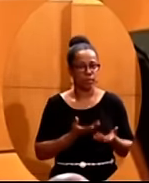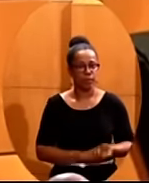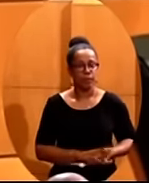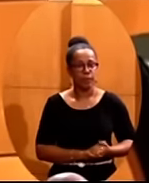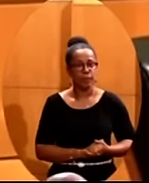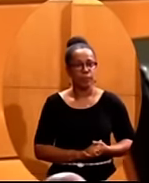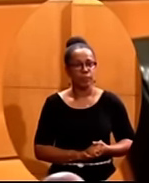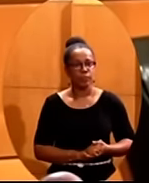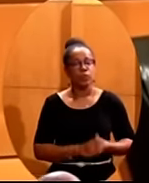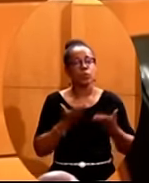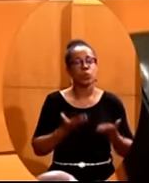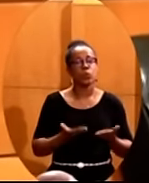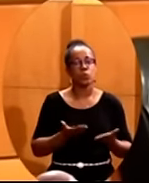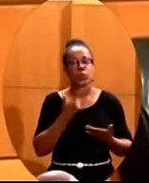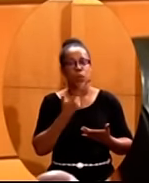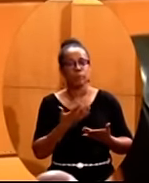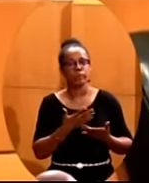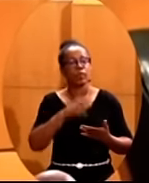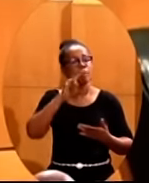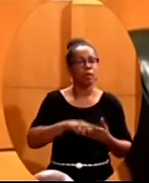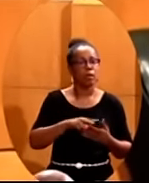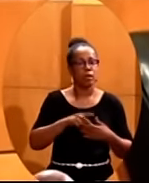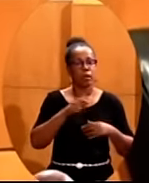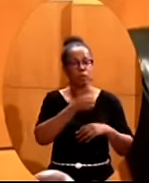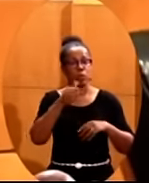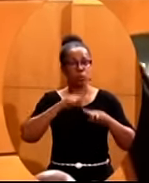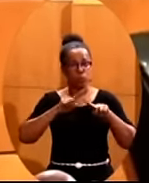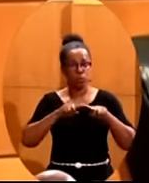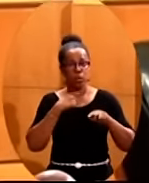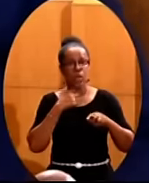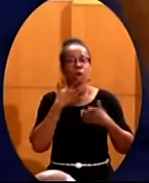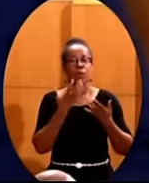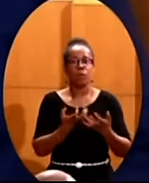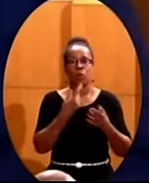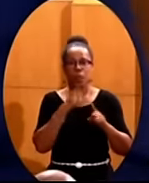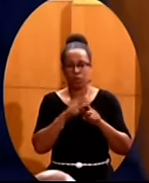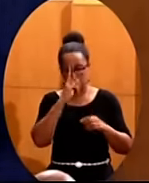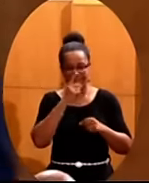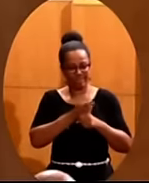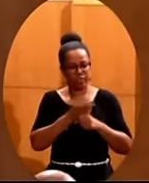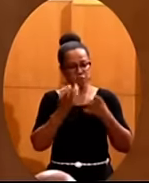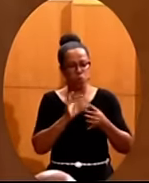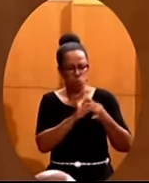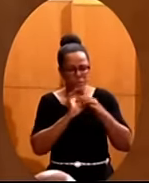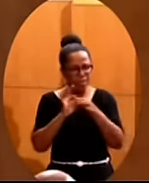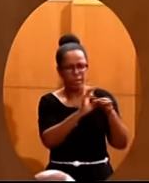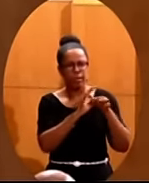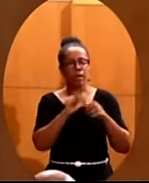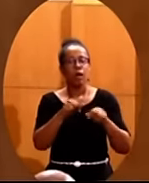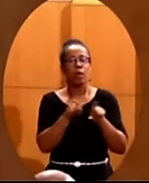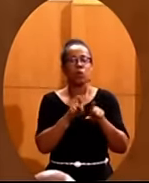confié aujourd'hui notre seu boussole est cette exigence d'unité et